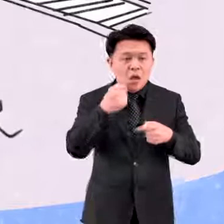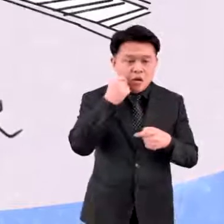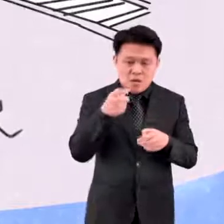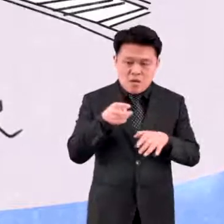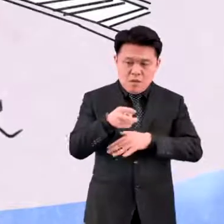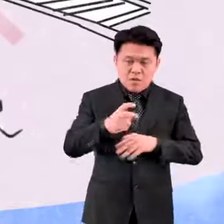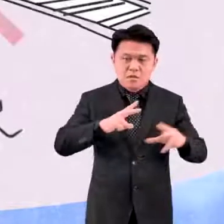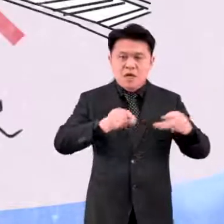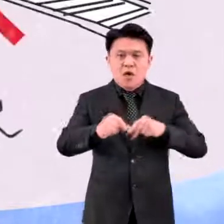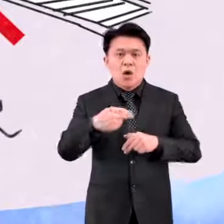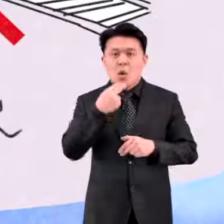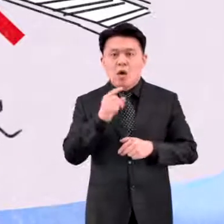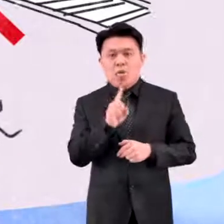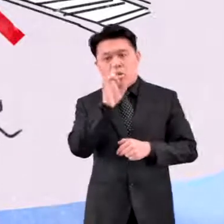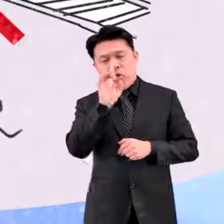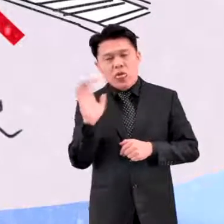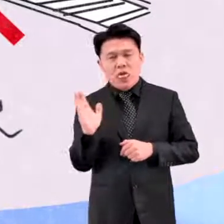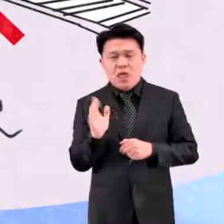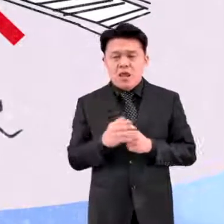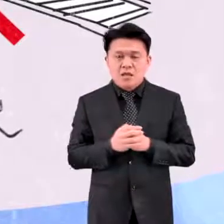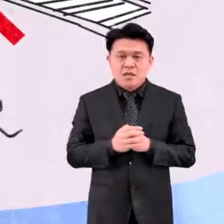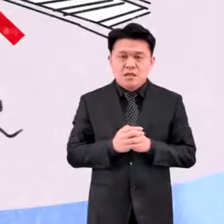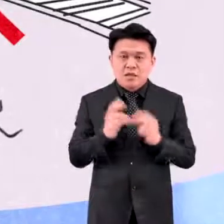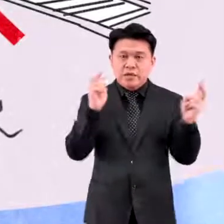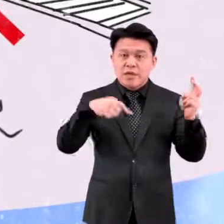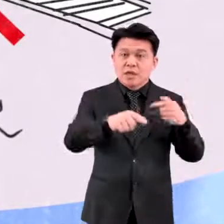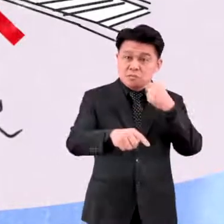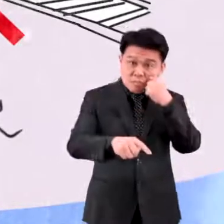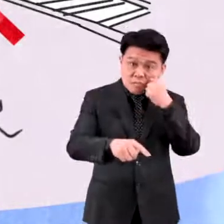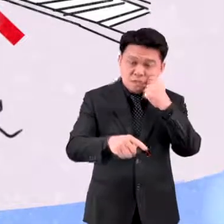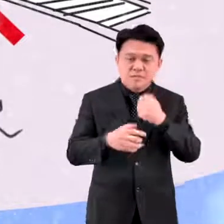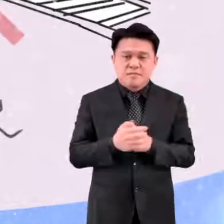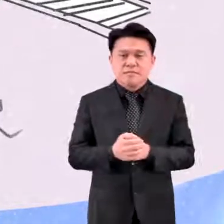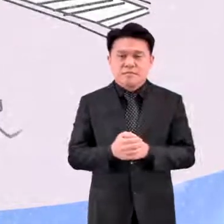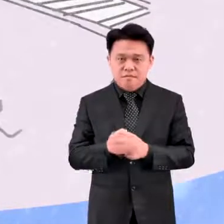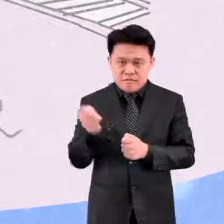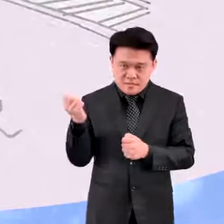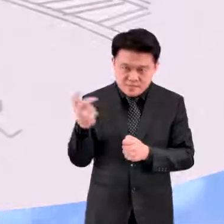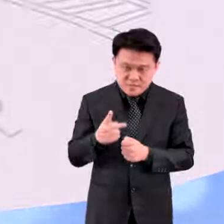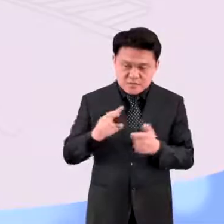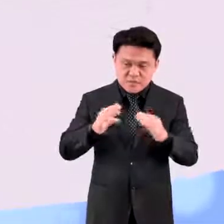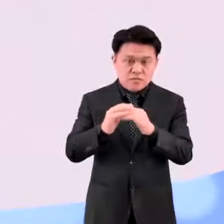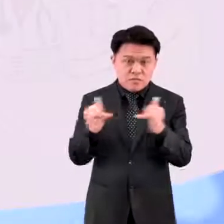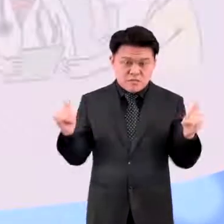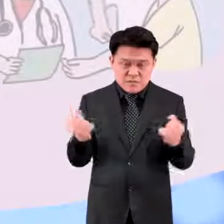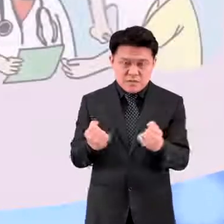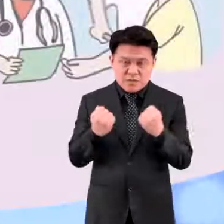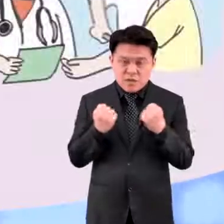자연재해로 버스, 지하철이 다니지 않아 출근을 할 수 없을 경우